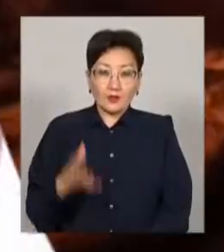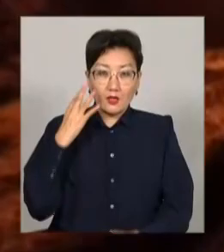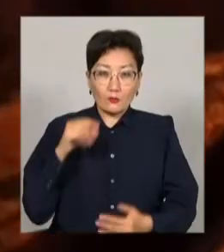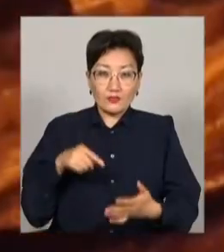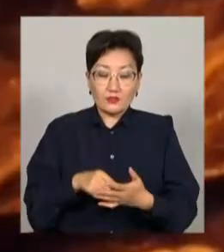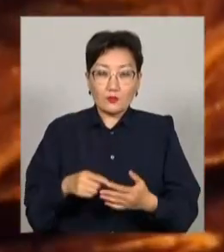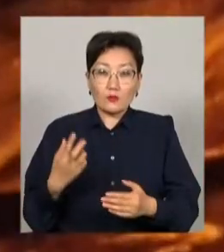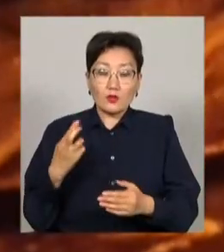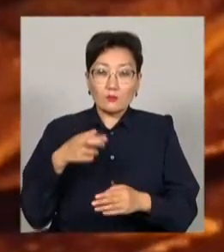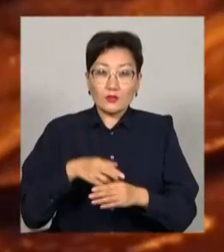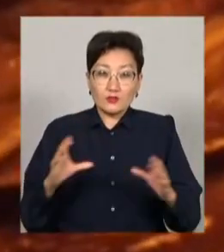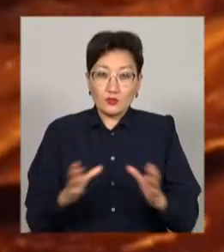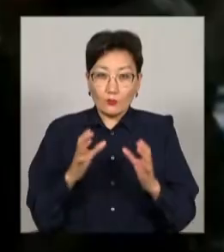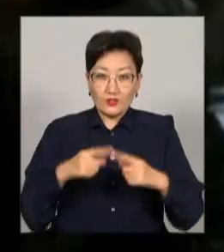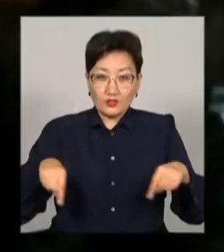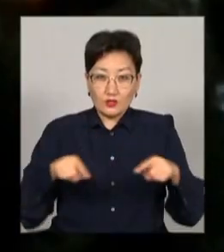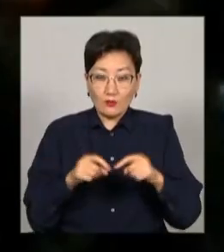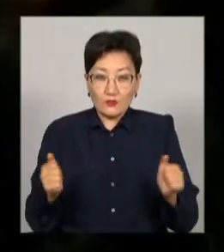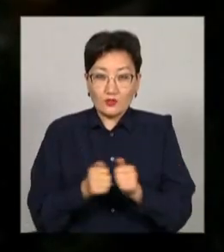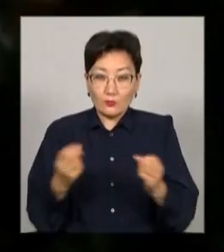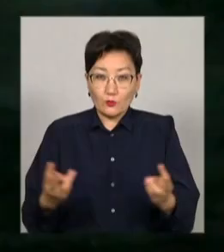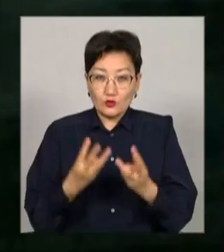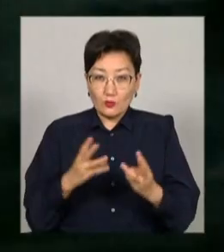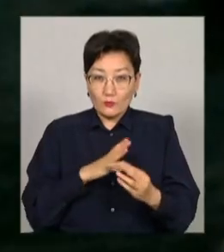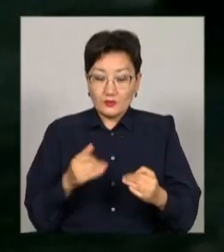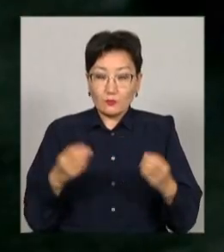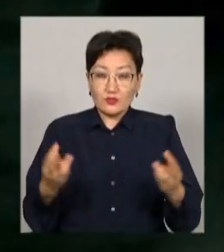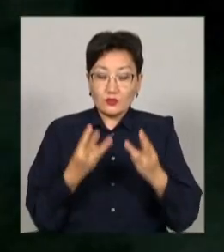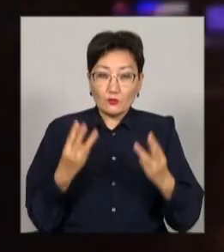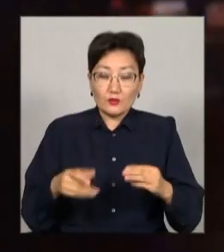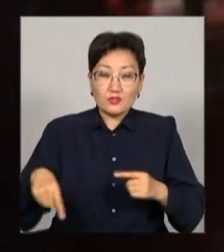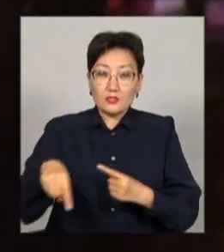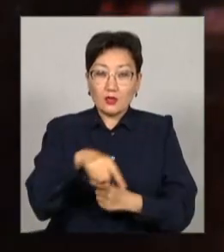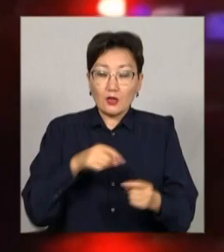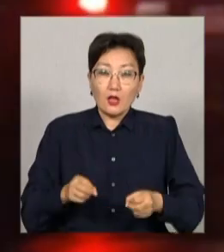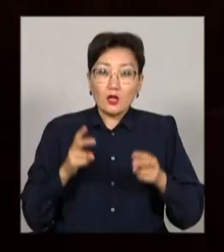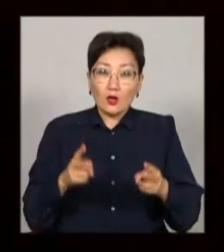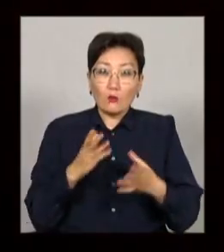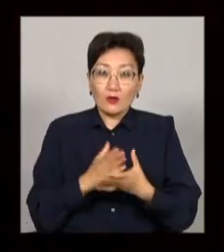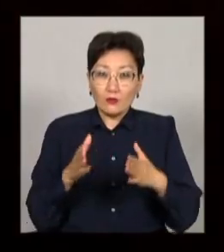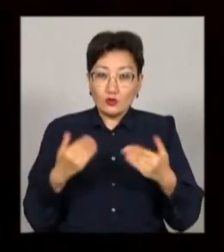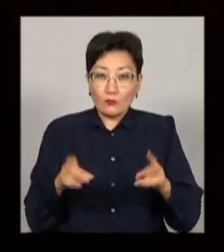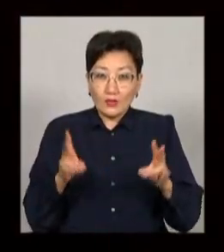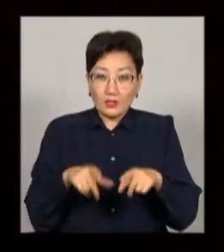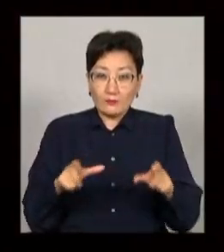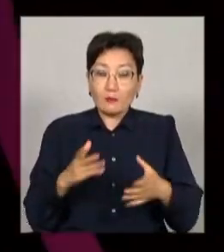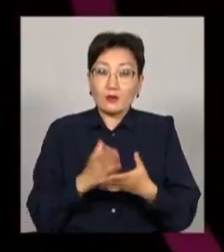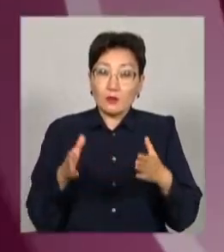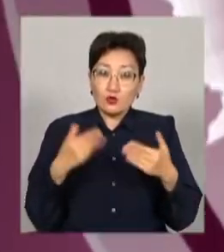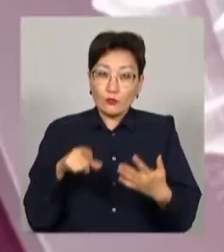Almaty'da janar jağarmay saqtaytın rezervuarlar mañayı örtke oranda. Tilsiz jaudan töngirekke kaup siyildi mi? Zardap şekkender bar